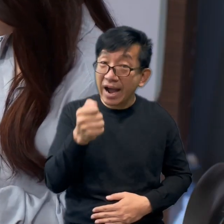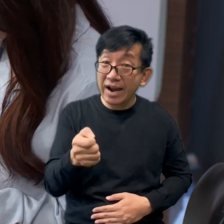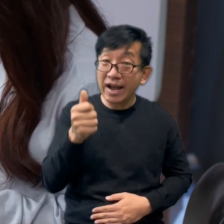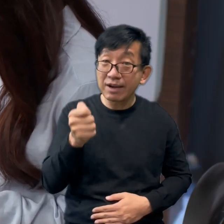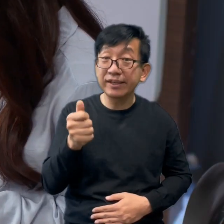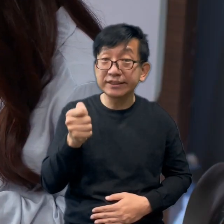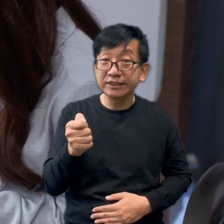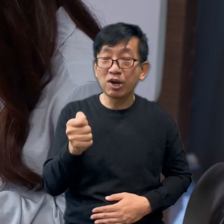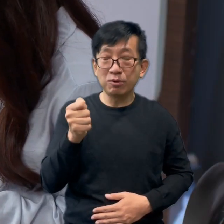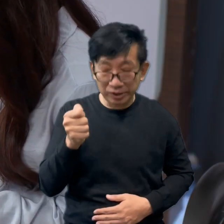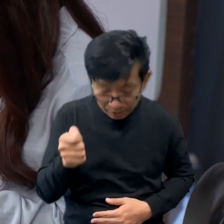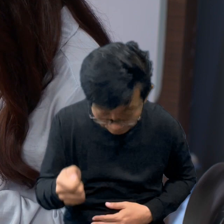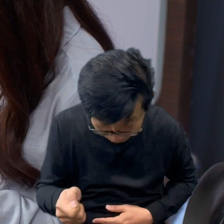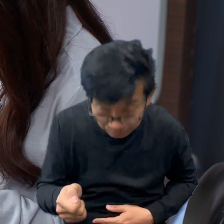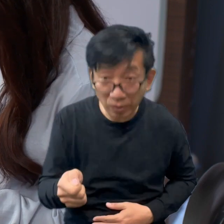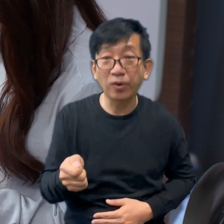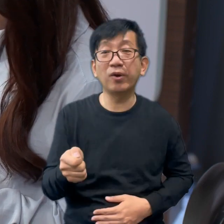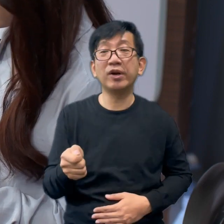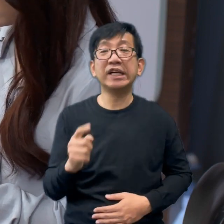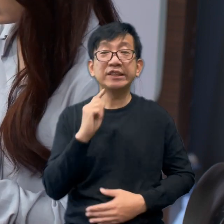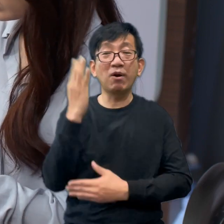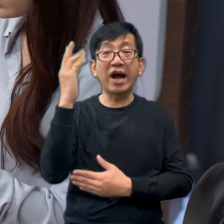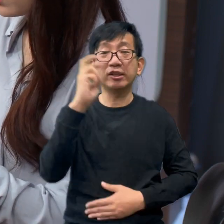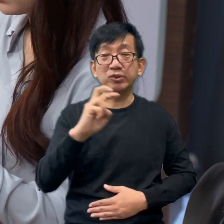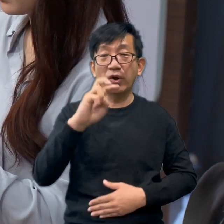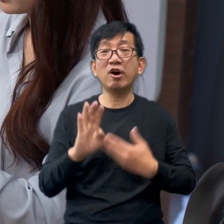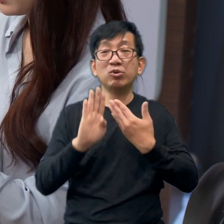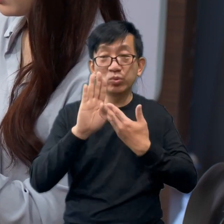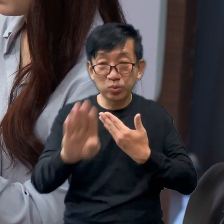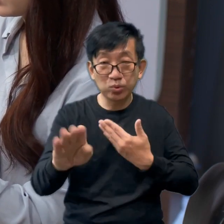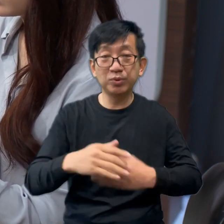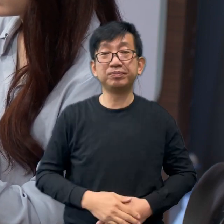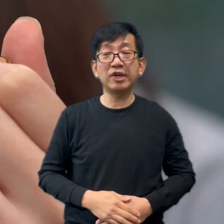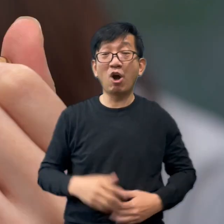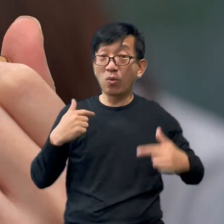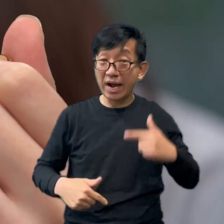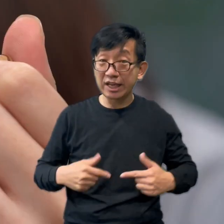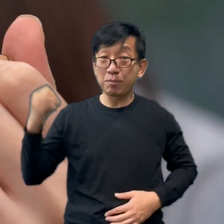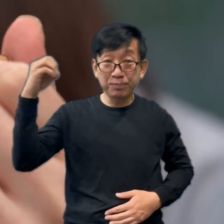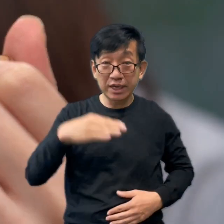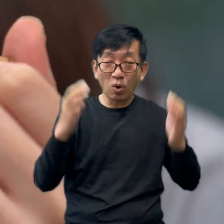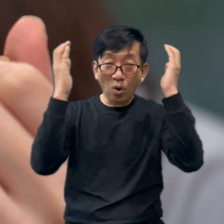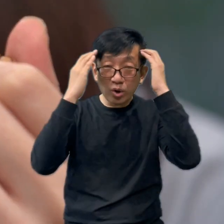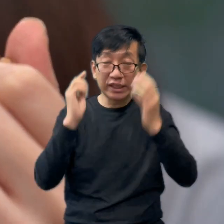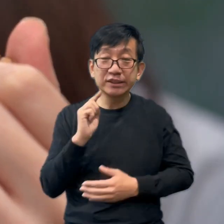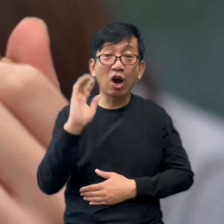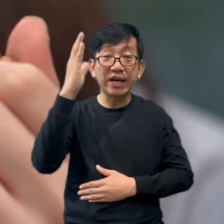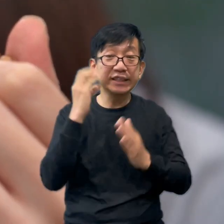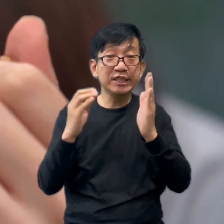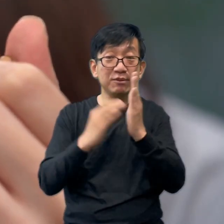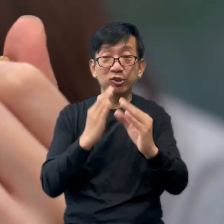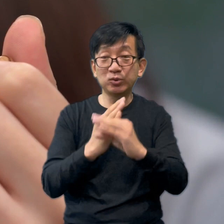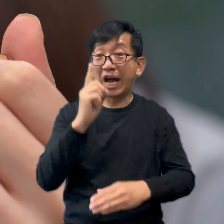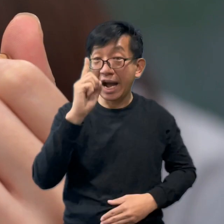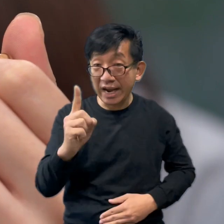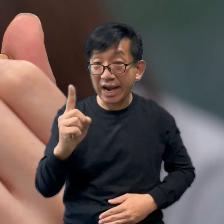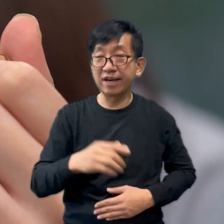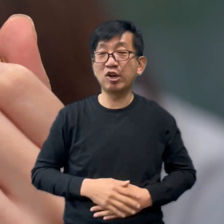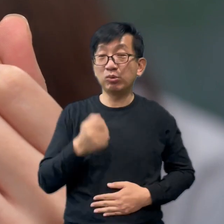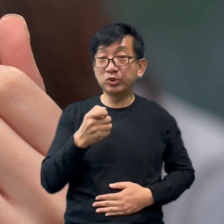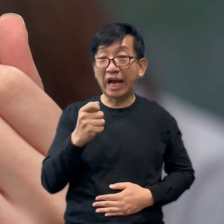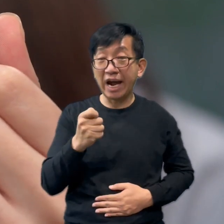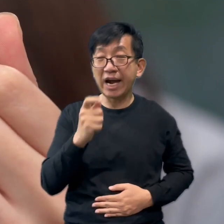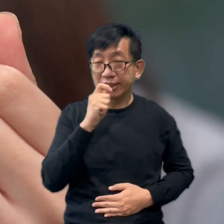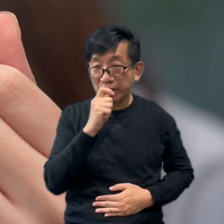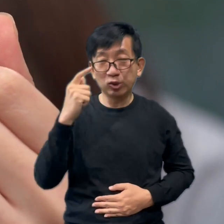그리고 다음에 묵주알을 잡고 머리를 숙이며 영광송을 한 후 환희, 빛, 고통, 영광의 신비